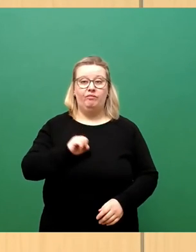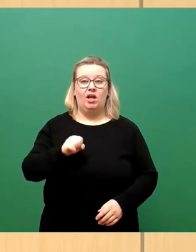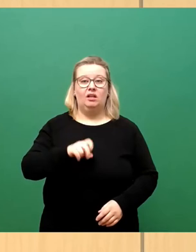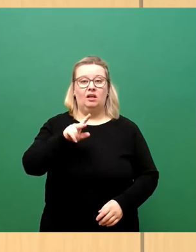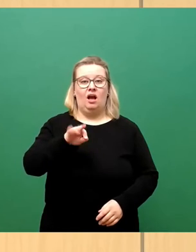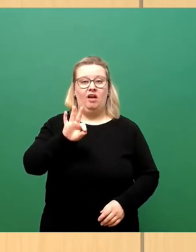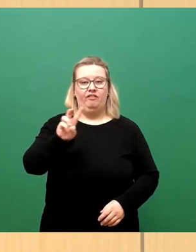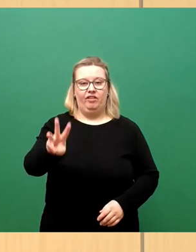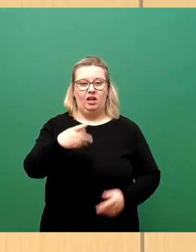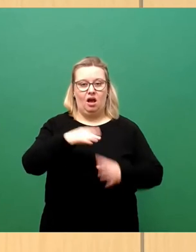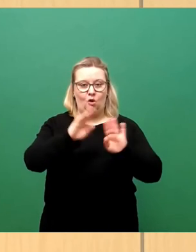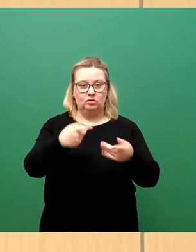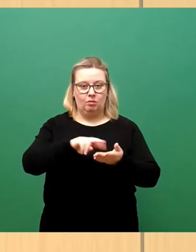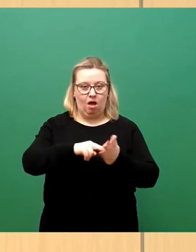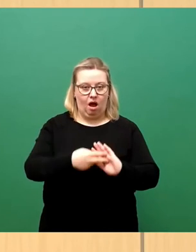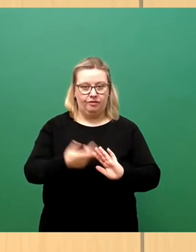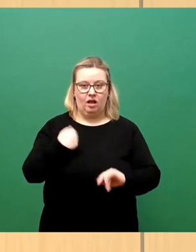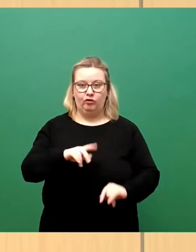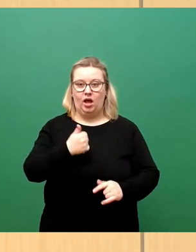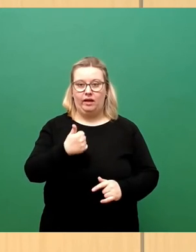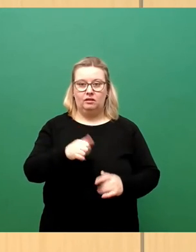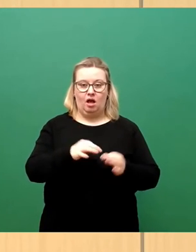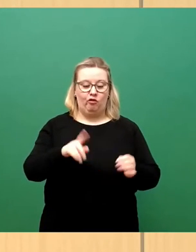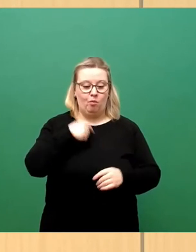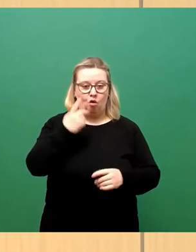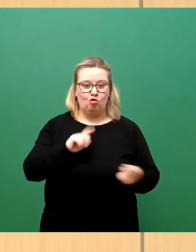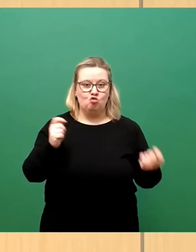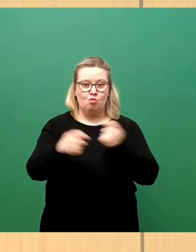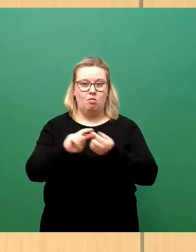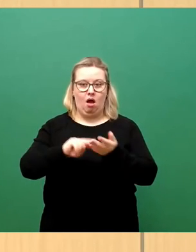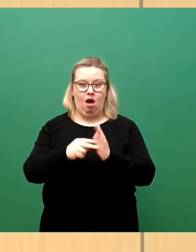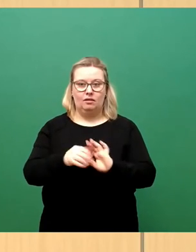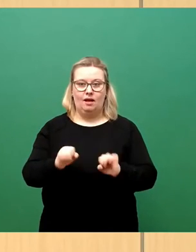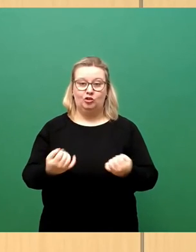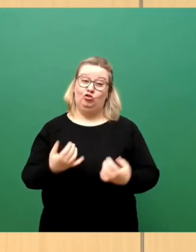haben, dann können Sie das nicht vom einen Tag auf den anderen auf ein normales umplanen. Das ist also ganz schwierig.